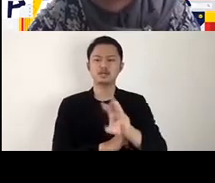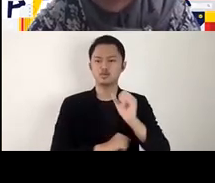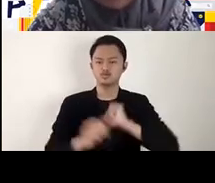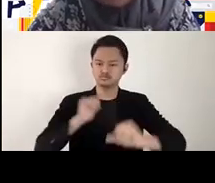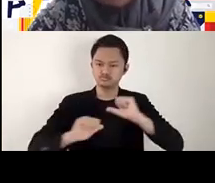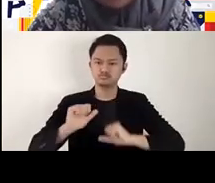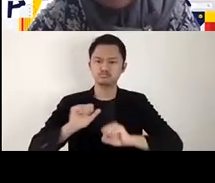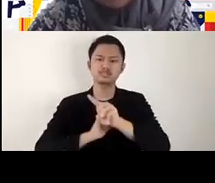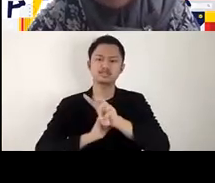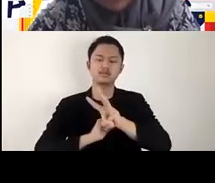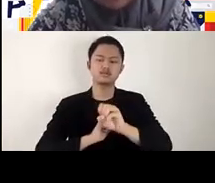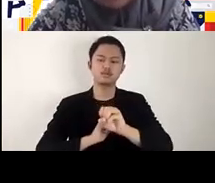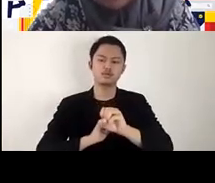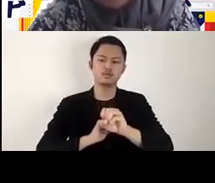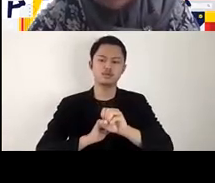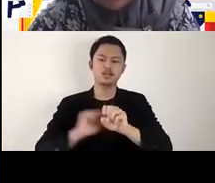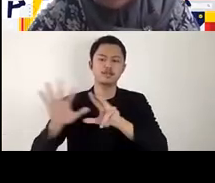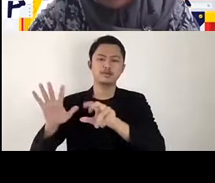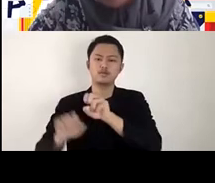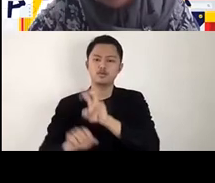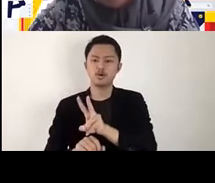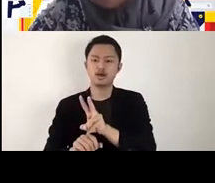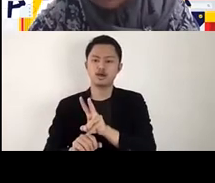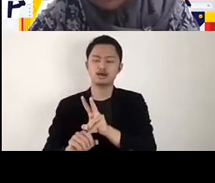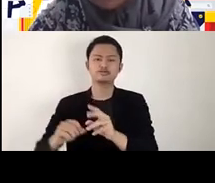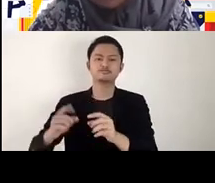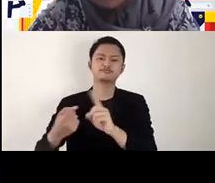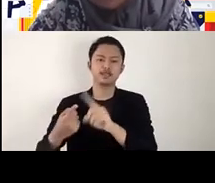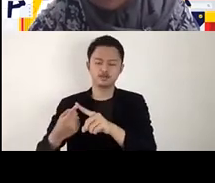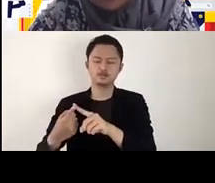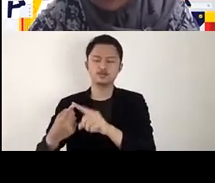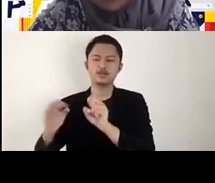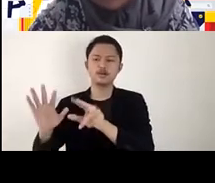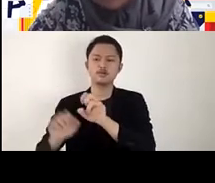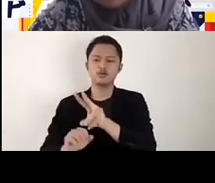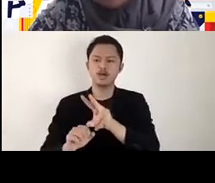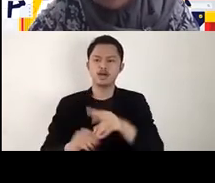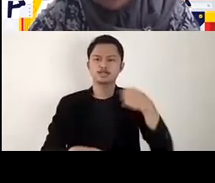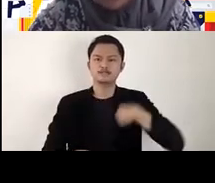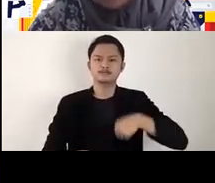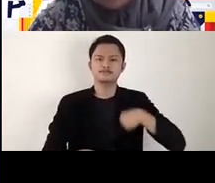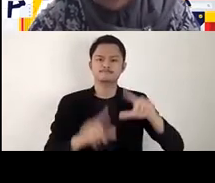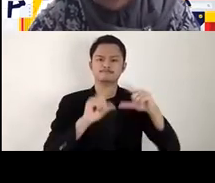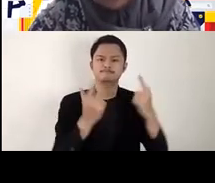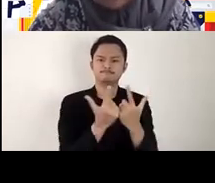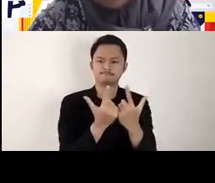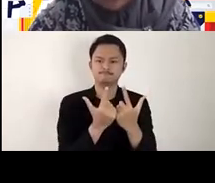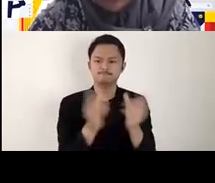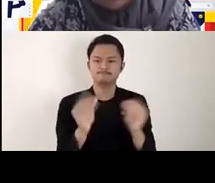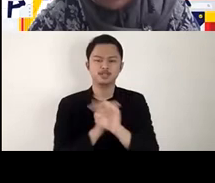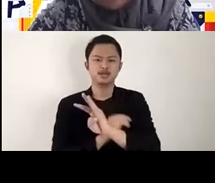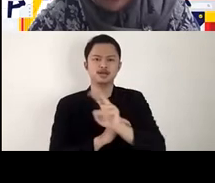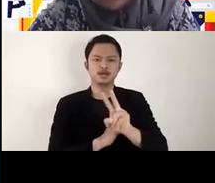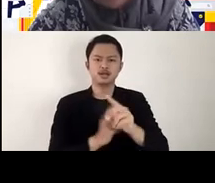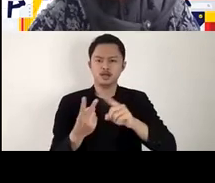di tiga pilar 82 aksi di pilar satu dengan melibatkan 42 Kementerian lembaga kemudian